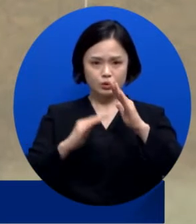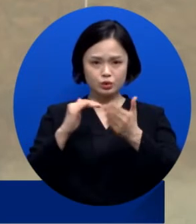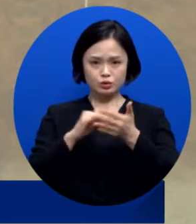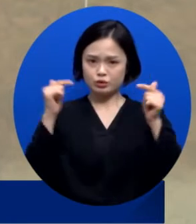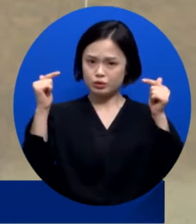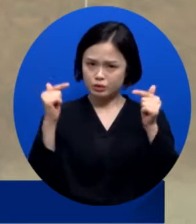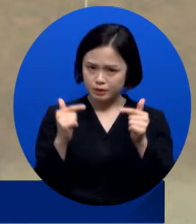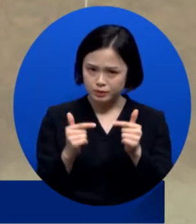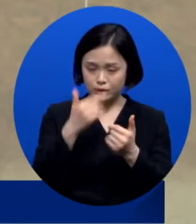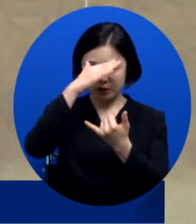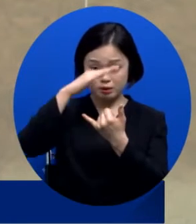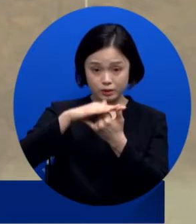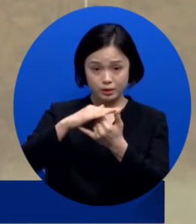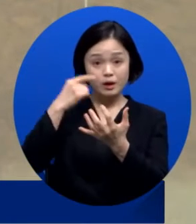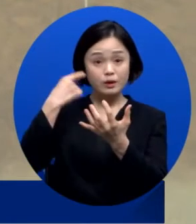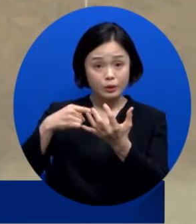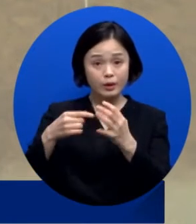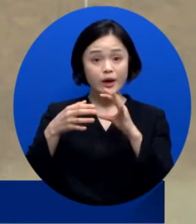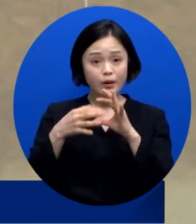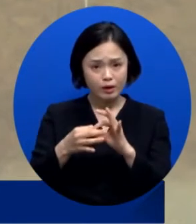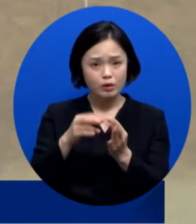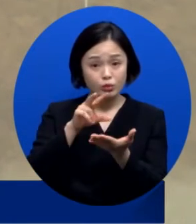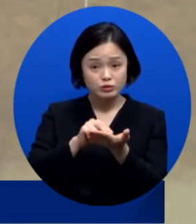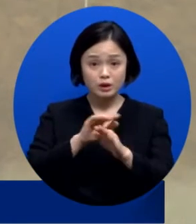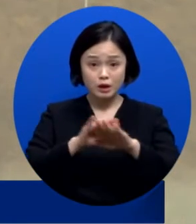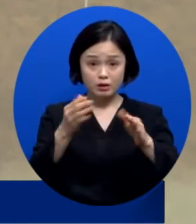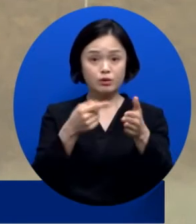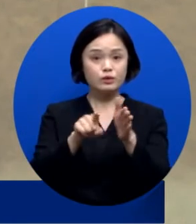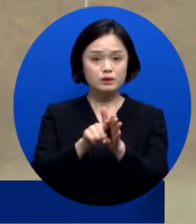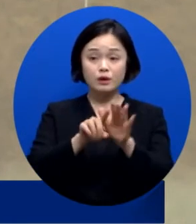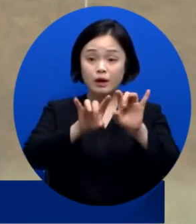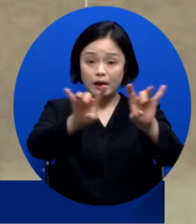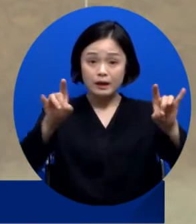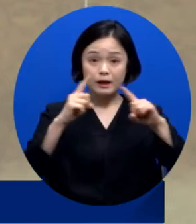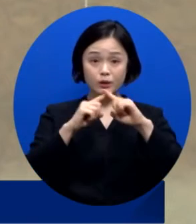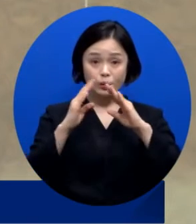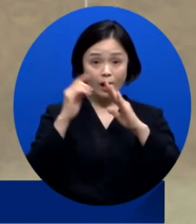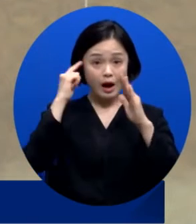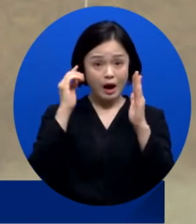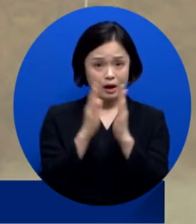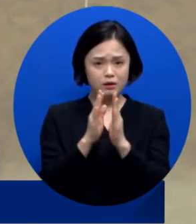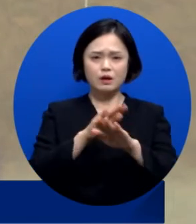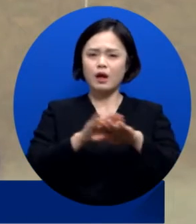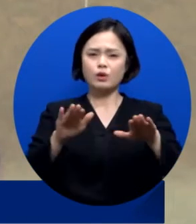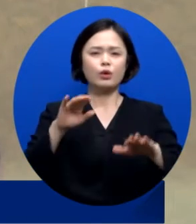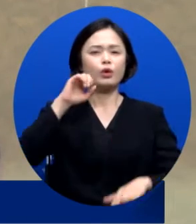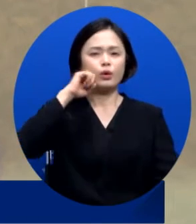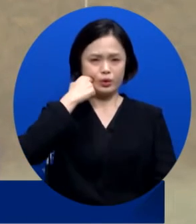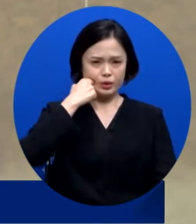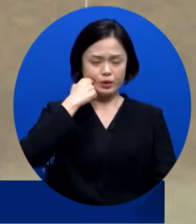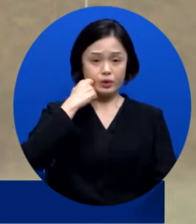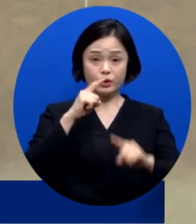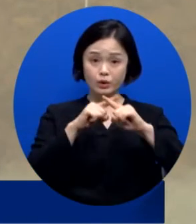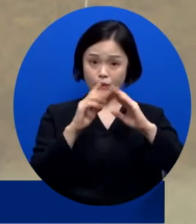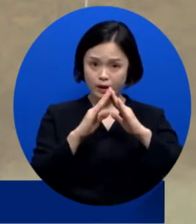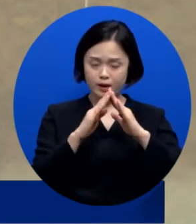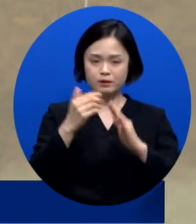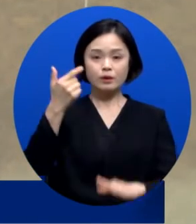세대 교육과 관련된 주일학교 문제를 해결하기 위해서는 사실상 개교회에서는 해결할 수가 없습니다. 노회나 아니면